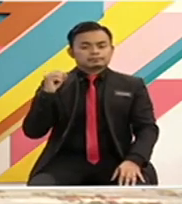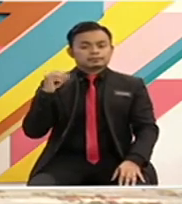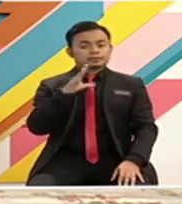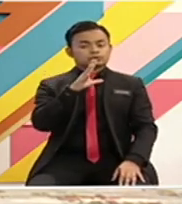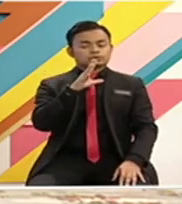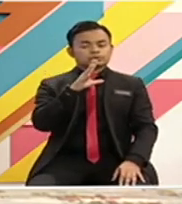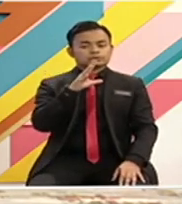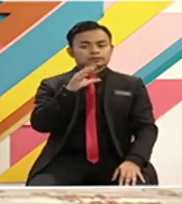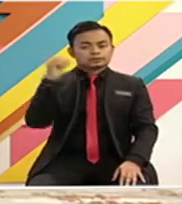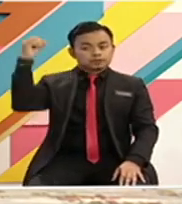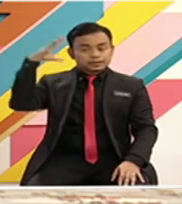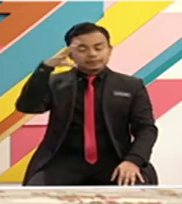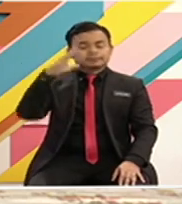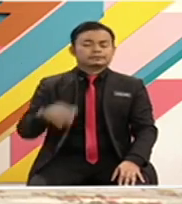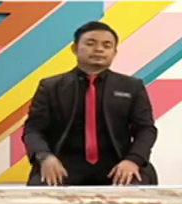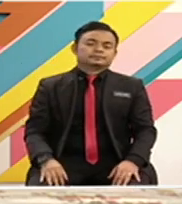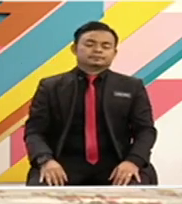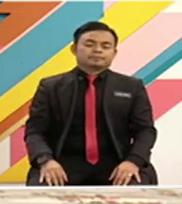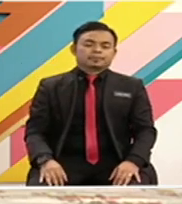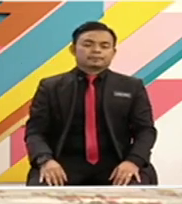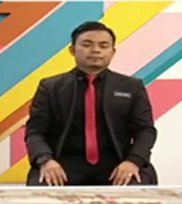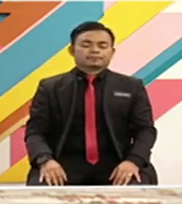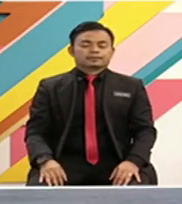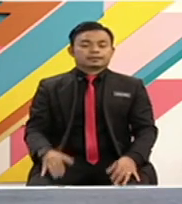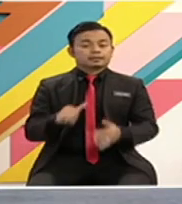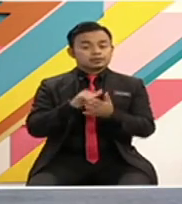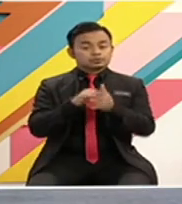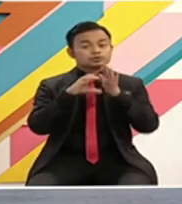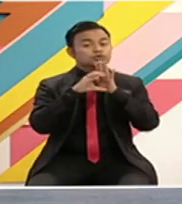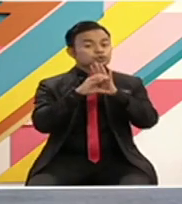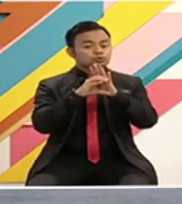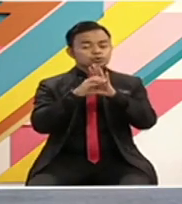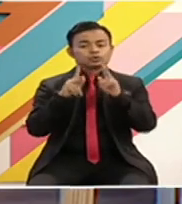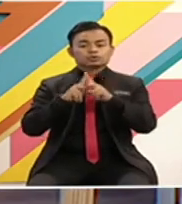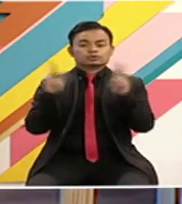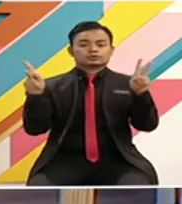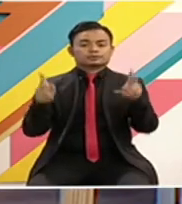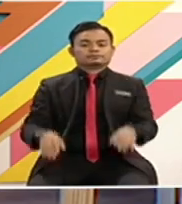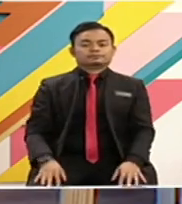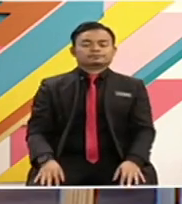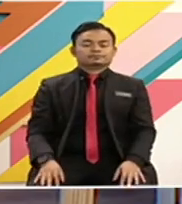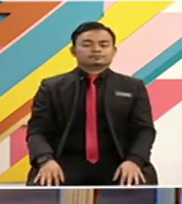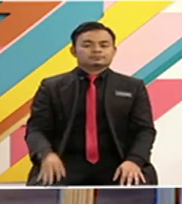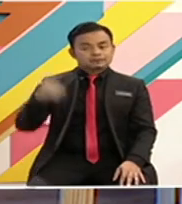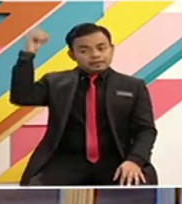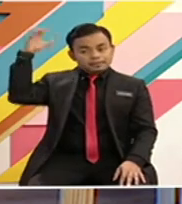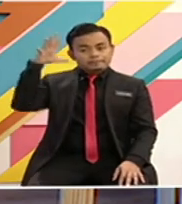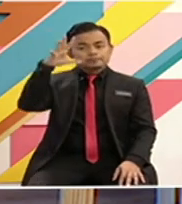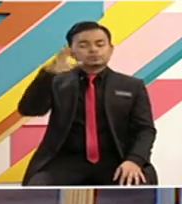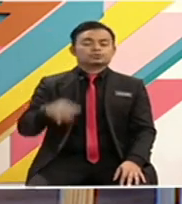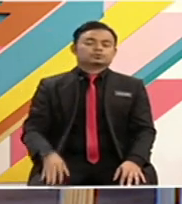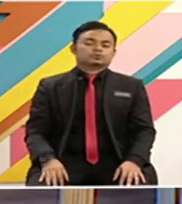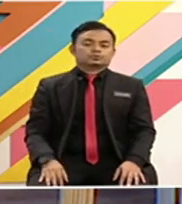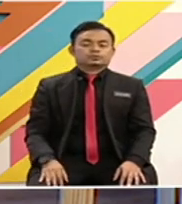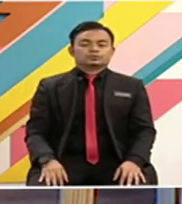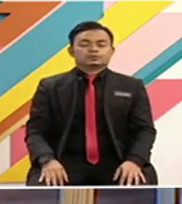daya tarik hantu ada juga cie Bariton contoh ia salah satu contoh selain dapat Itu lampu isyarat lampu Sarai misalnya juga